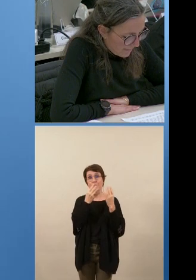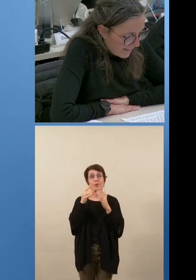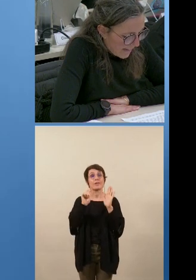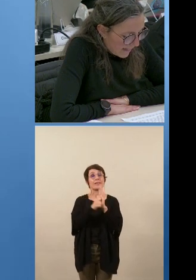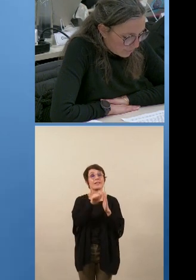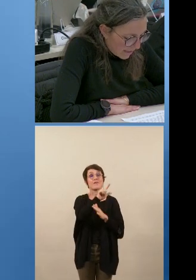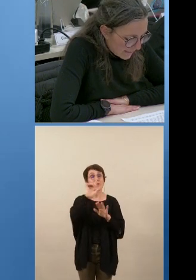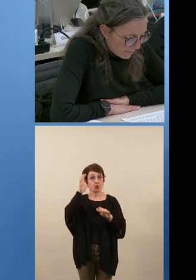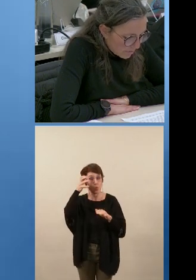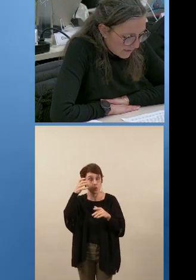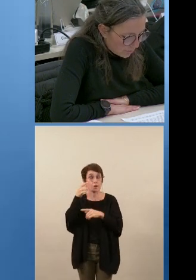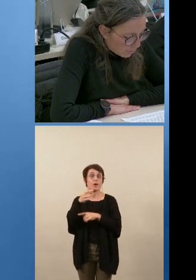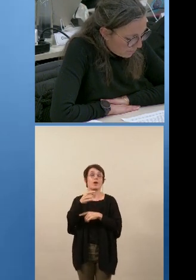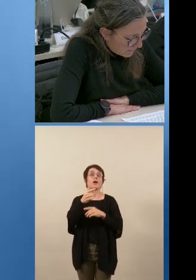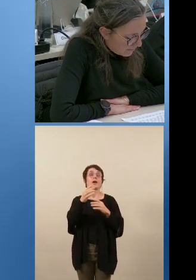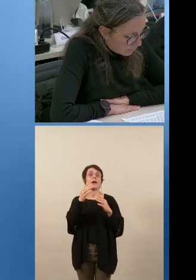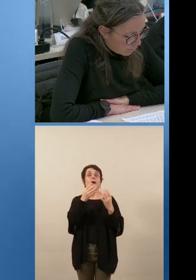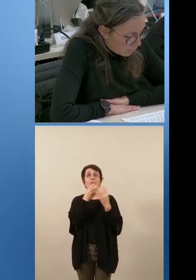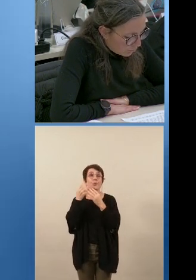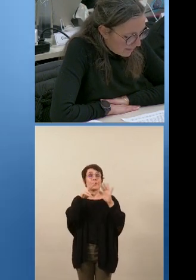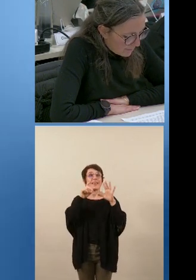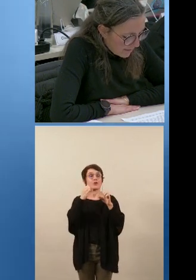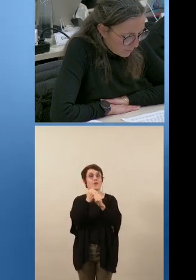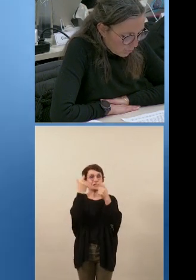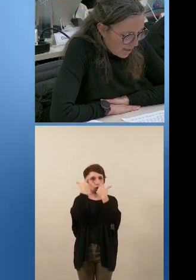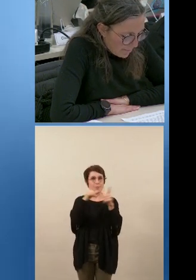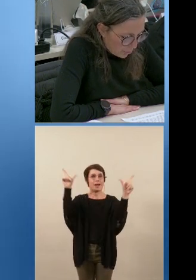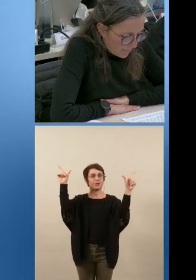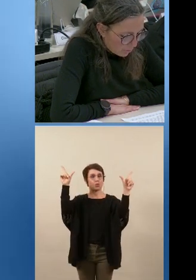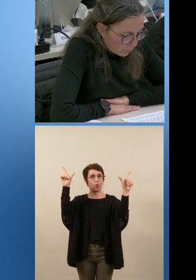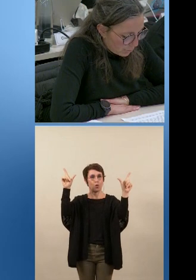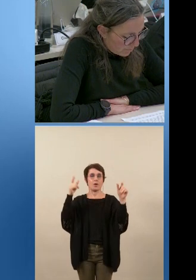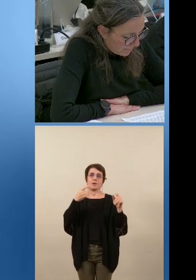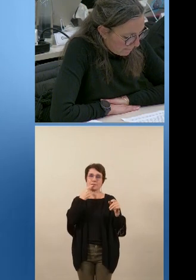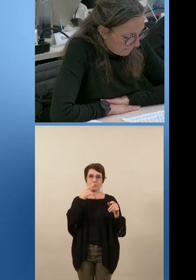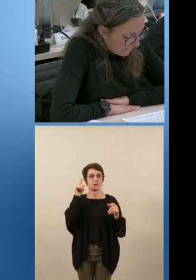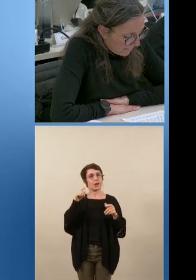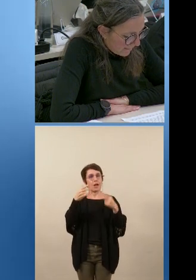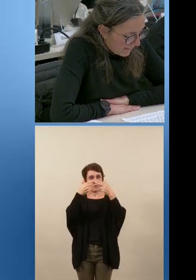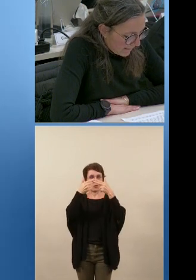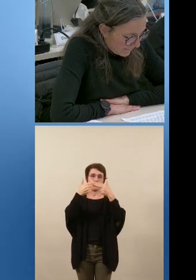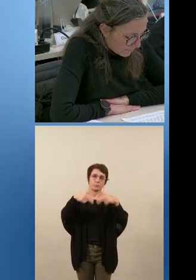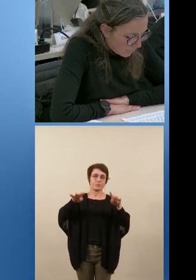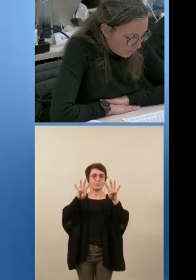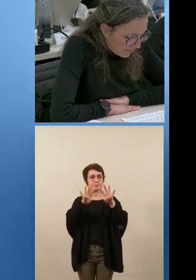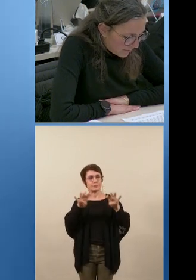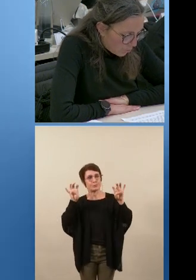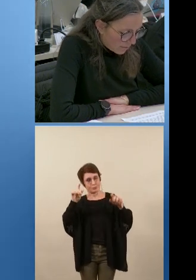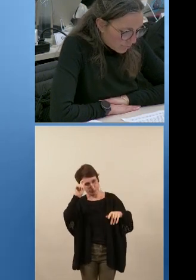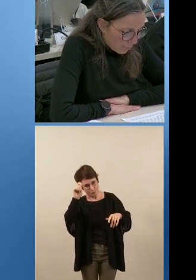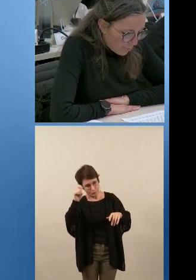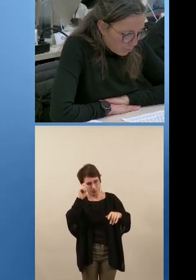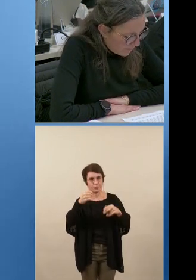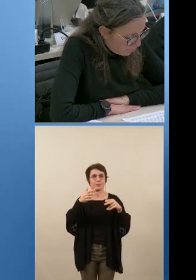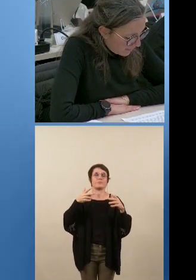août elle sera également celle de la coprésidence de l'Ordre de la Libération par le maire de Grenoble les actions menées viseront